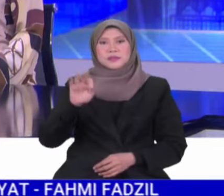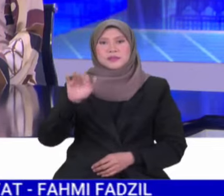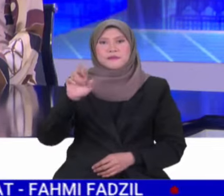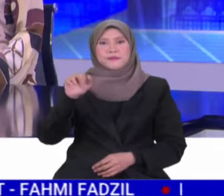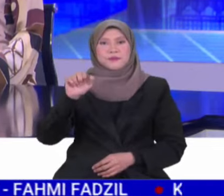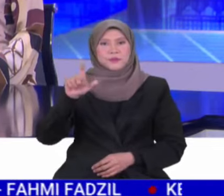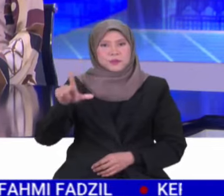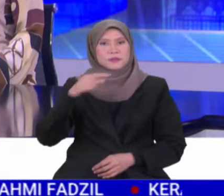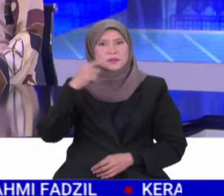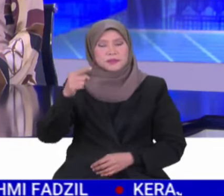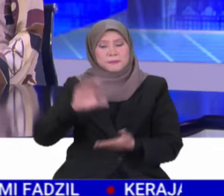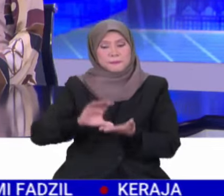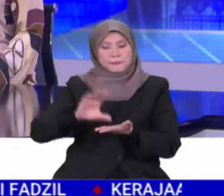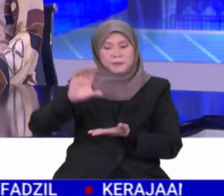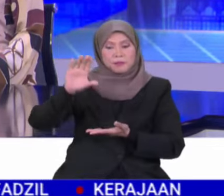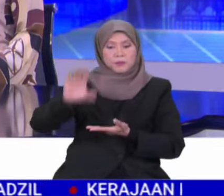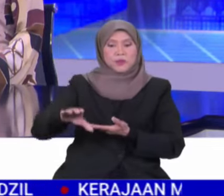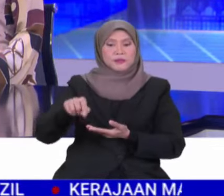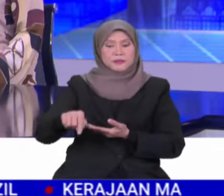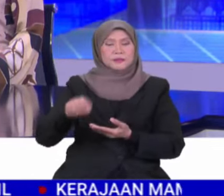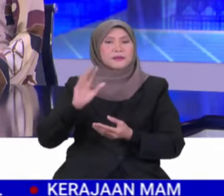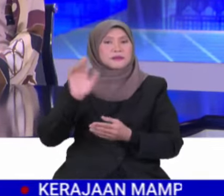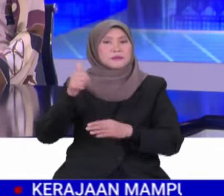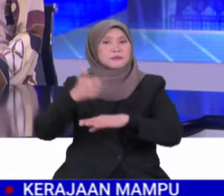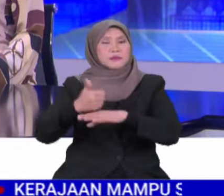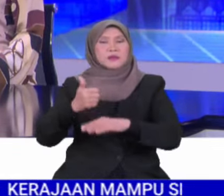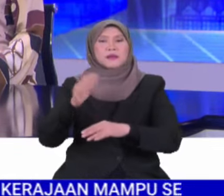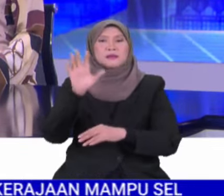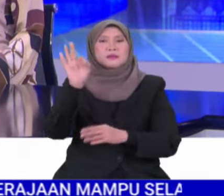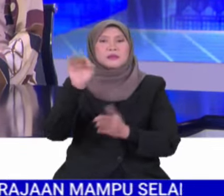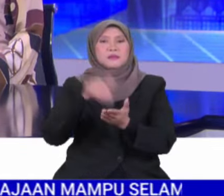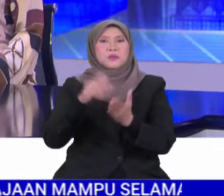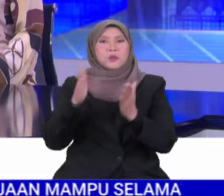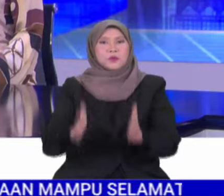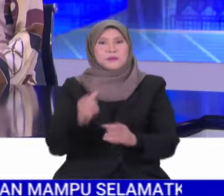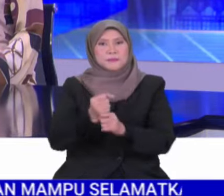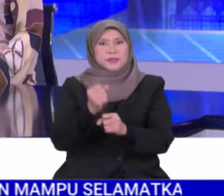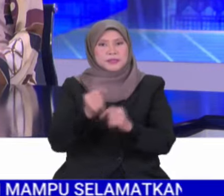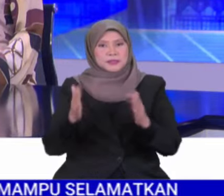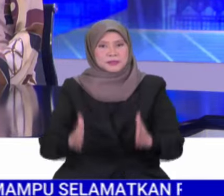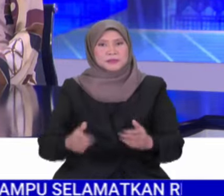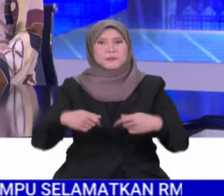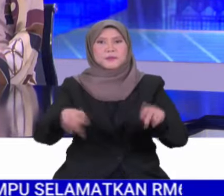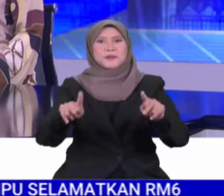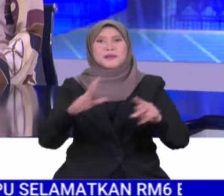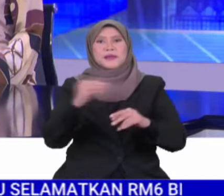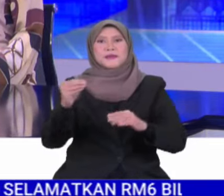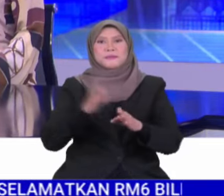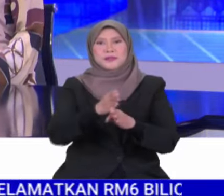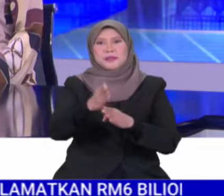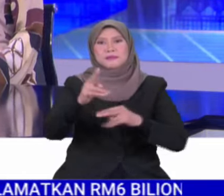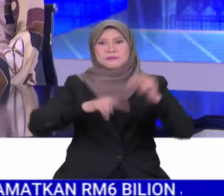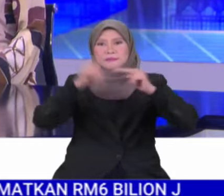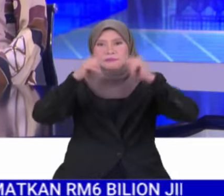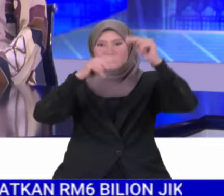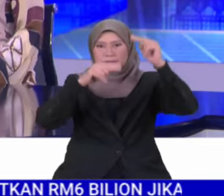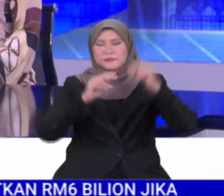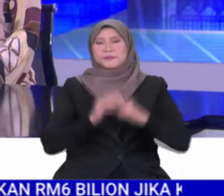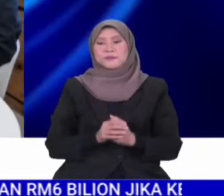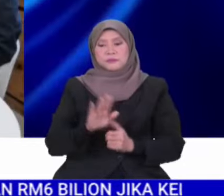Abdul Aziz, pelaburan dijangka mewujudkan kira-kira 9,000 pekerjaan termasuk bidang pembinaan. Beliau